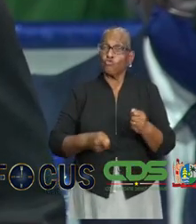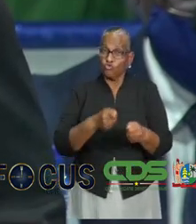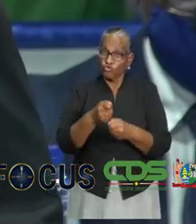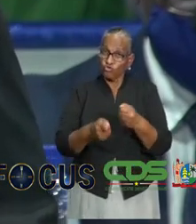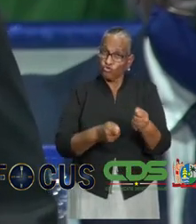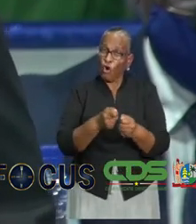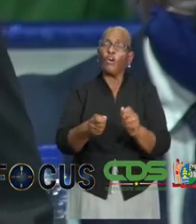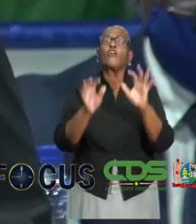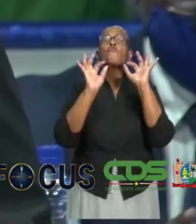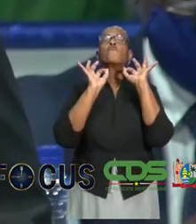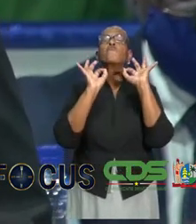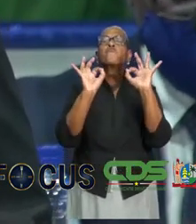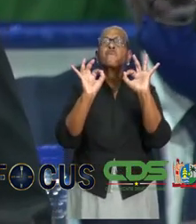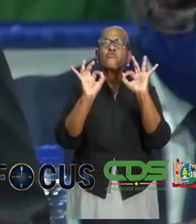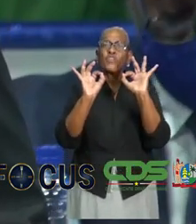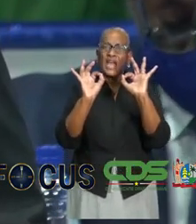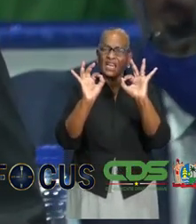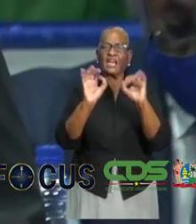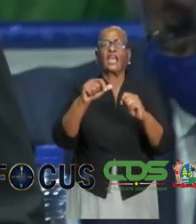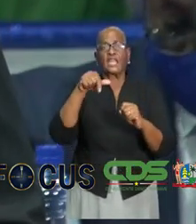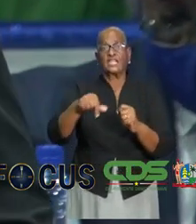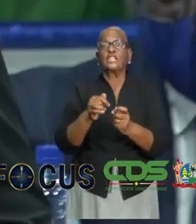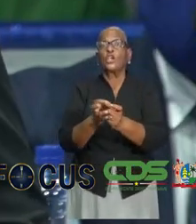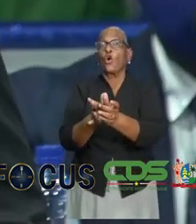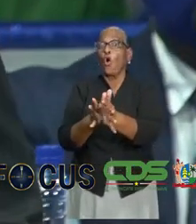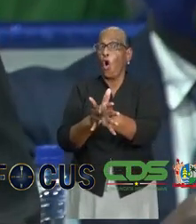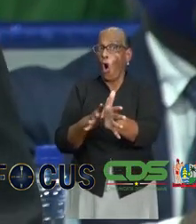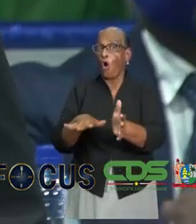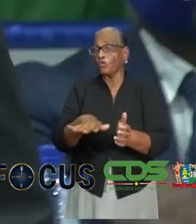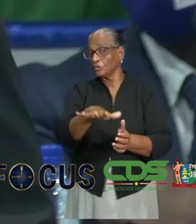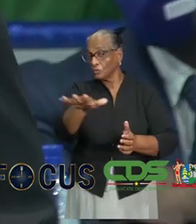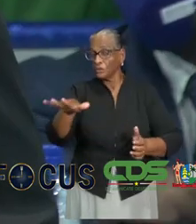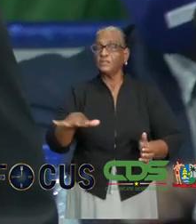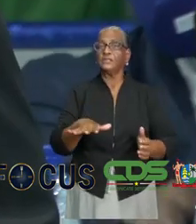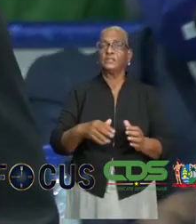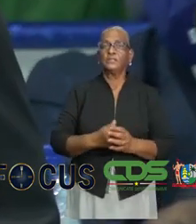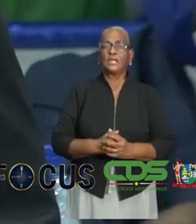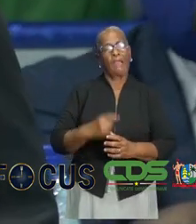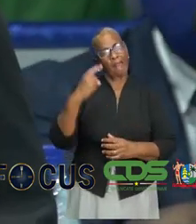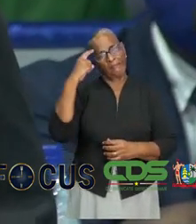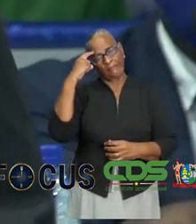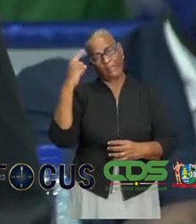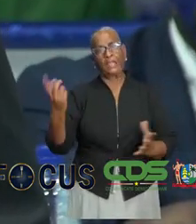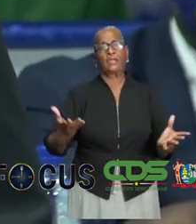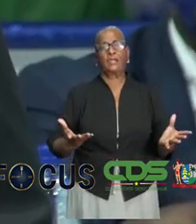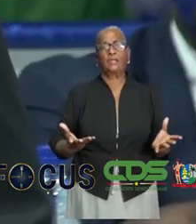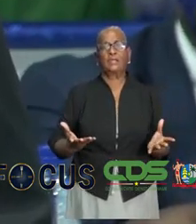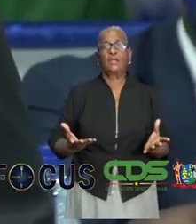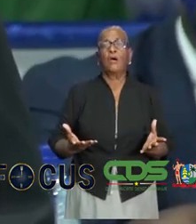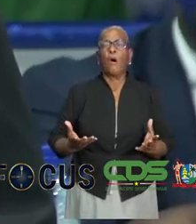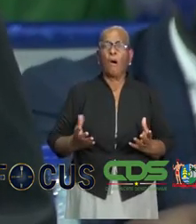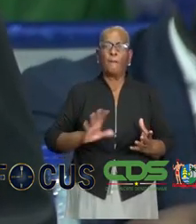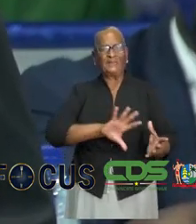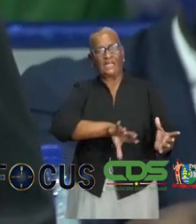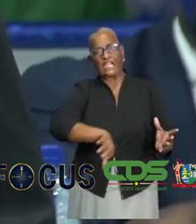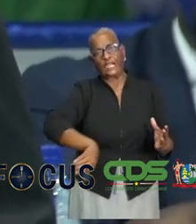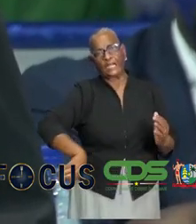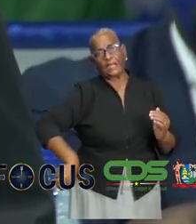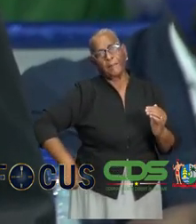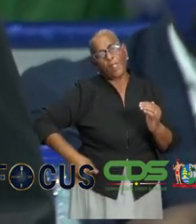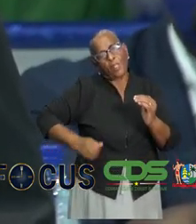voor de veiligheid in deze sector en modellen bedenken om de criminaliteit in te